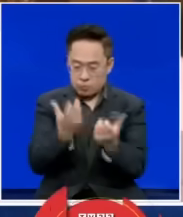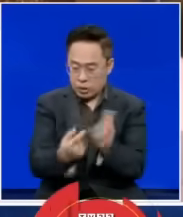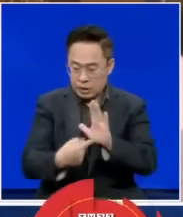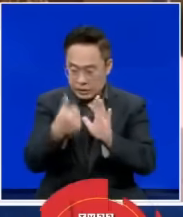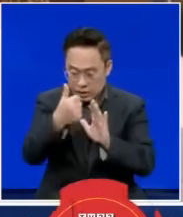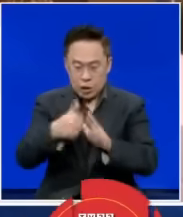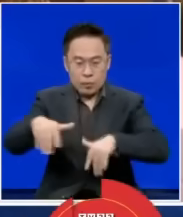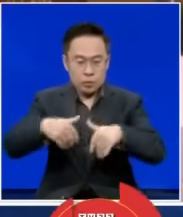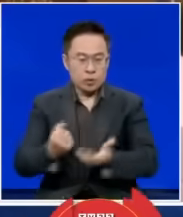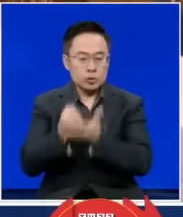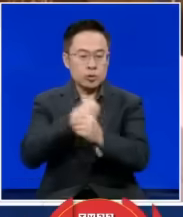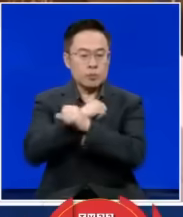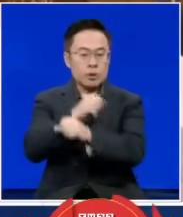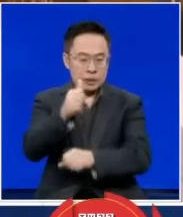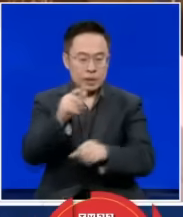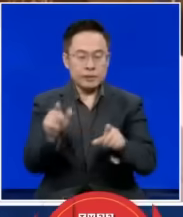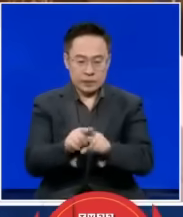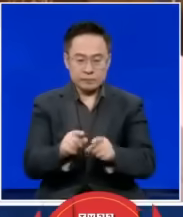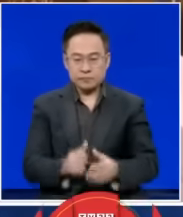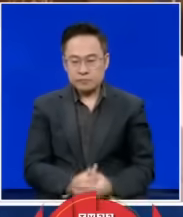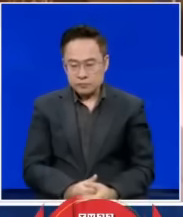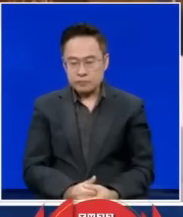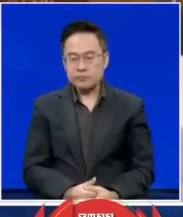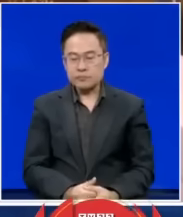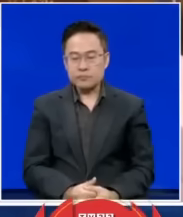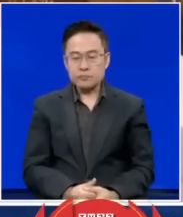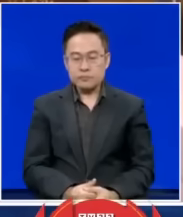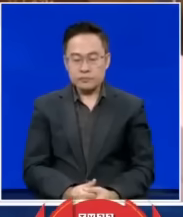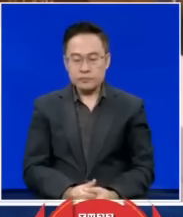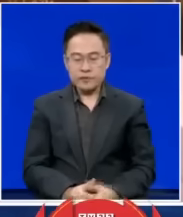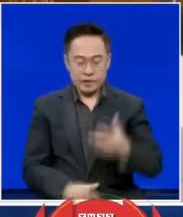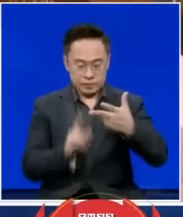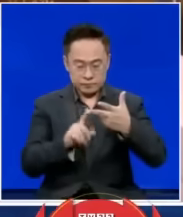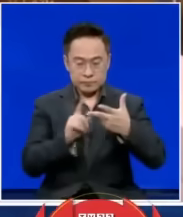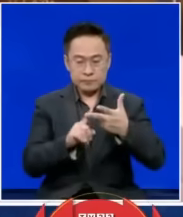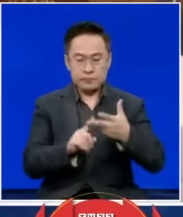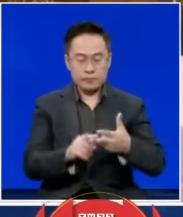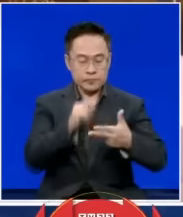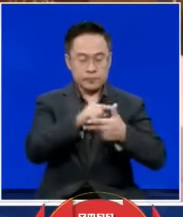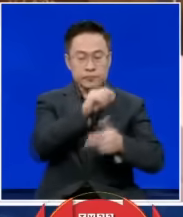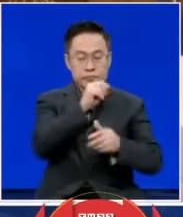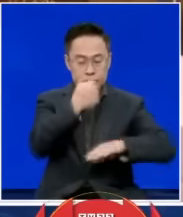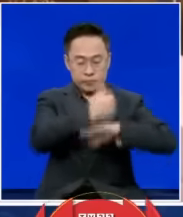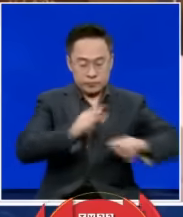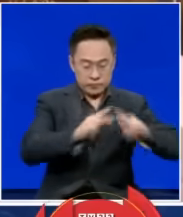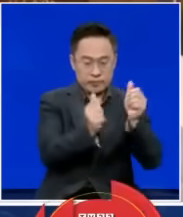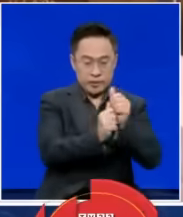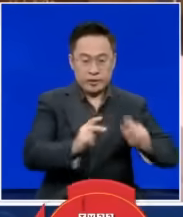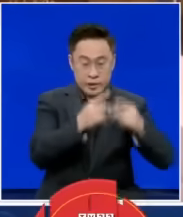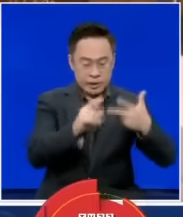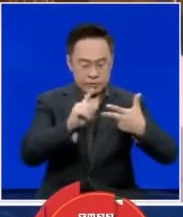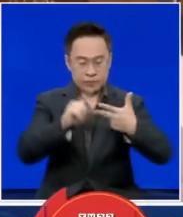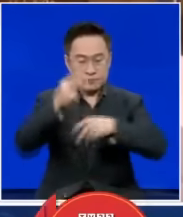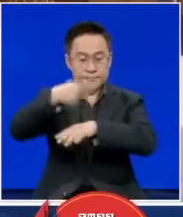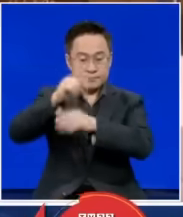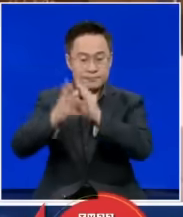นึ่งเลยนะแต่เอาล่ะรัฐมนตรีว่าแล้วประธานว่าแล้วอีกกลุ่มหนึ่งฮะบอกอันนี้ปรับได้แล้วไม่น่าจะมี